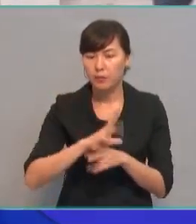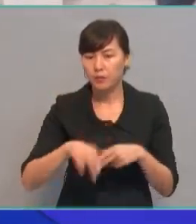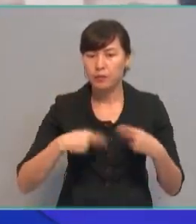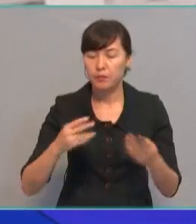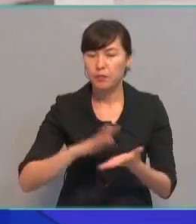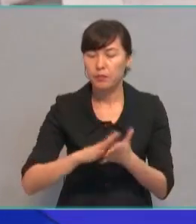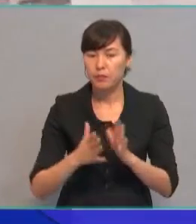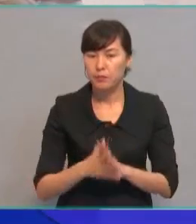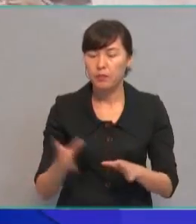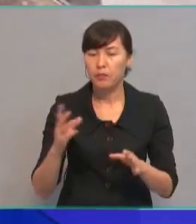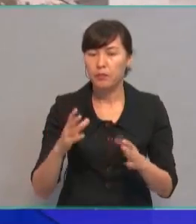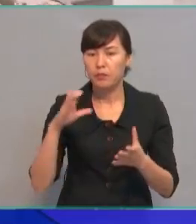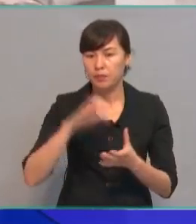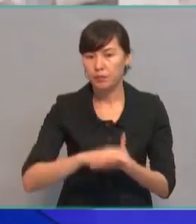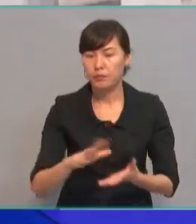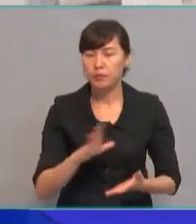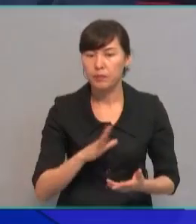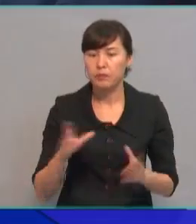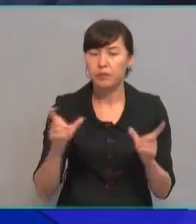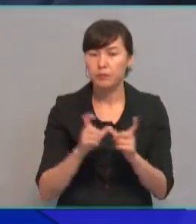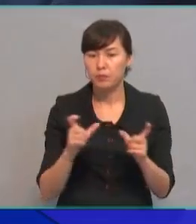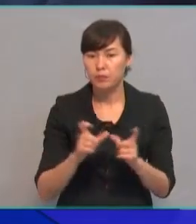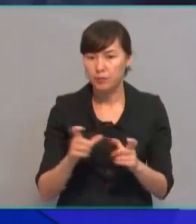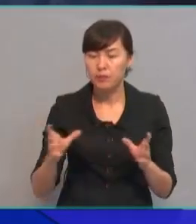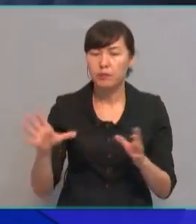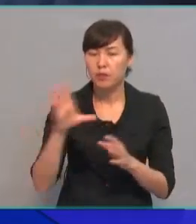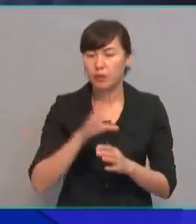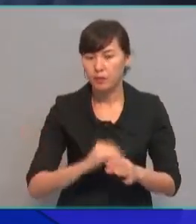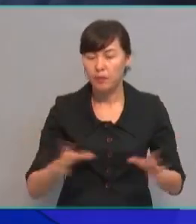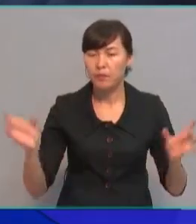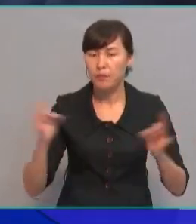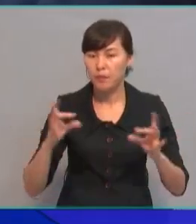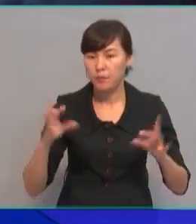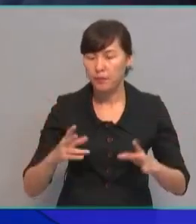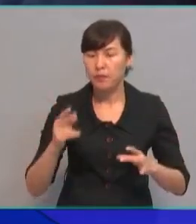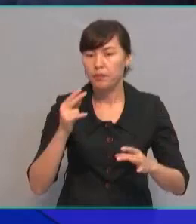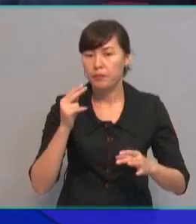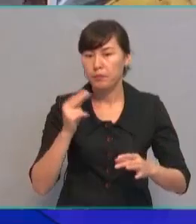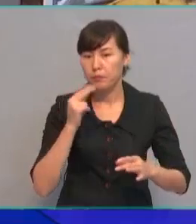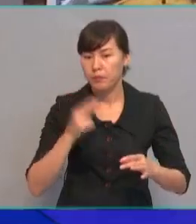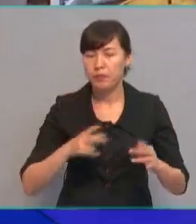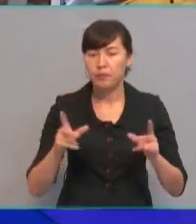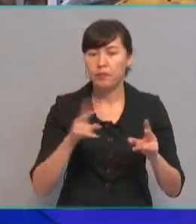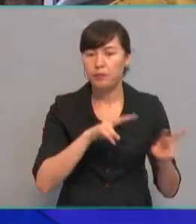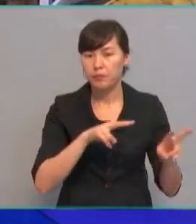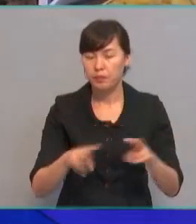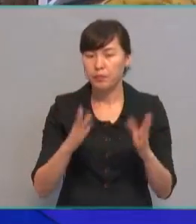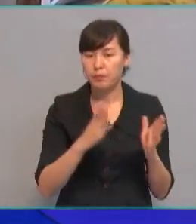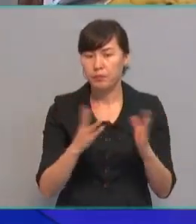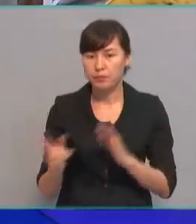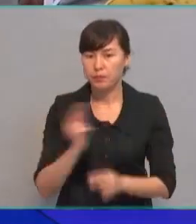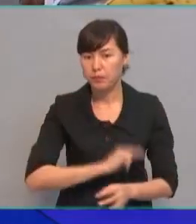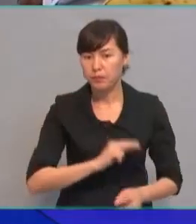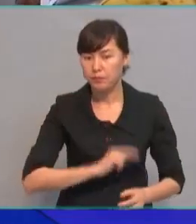ету жөніндегі нұсқаумен толық таныс. Дүкендер мен супермаркеттер, мейрамхана мен дәмхананың тәртібін бақылауда да жүйелі